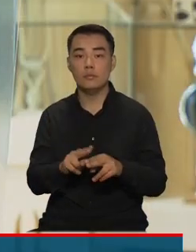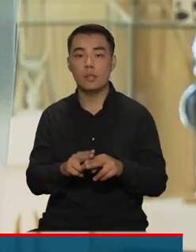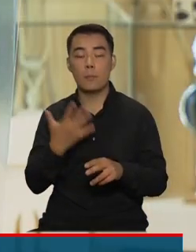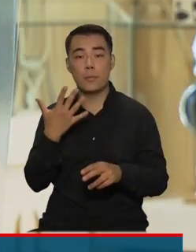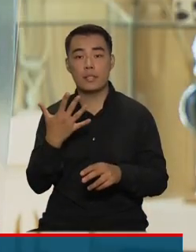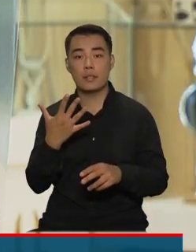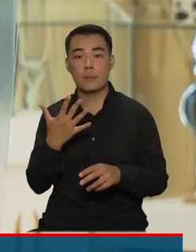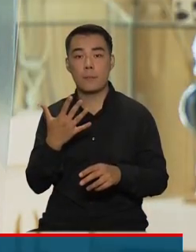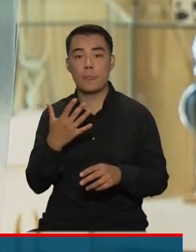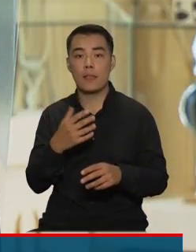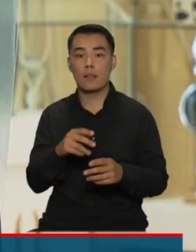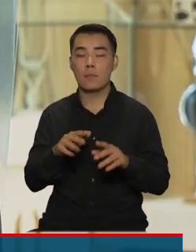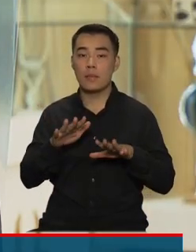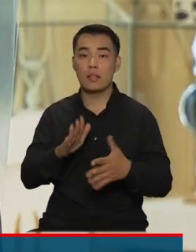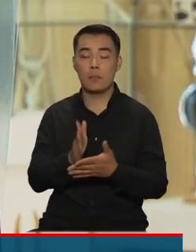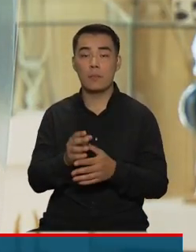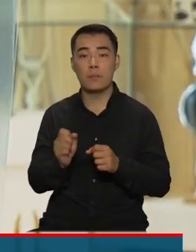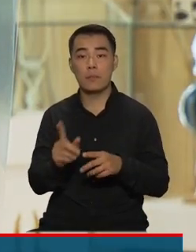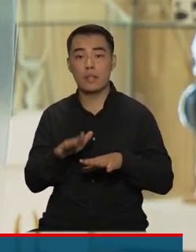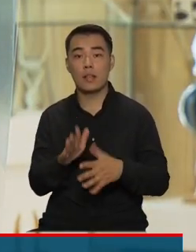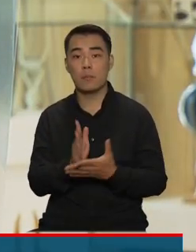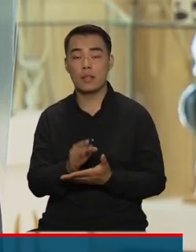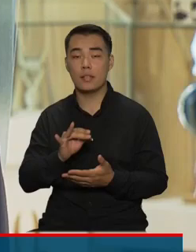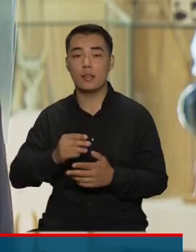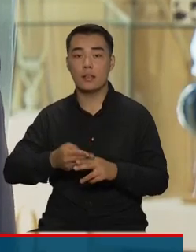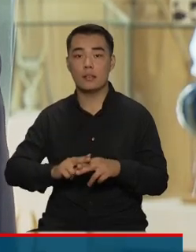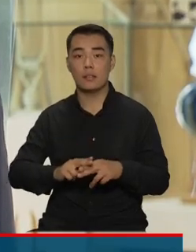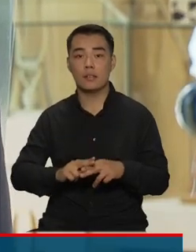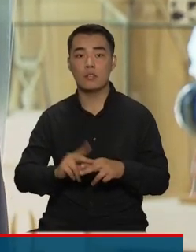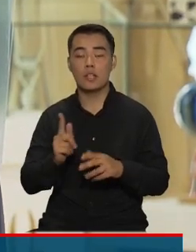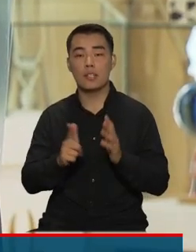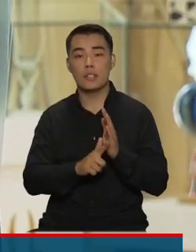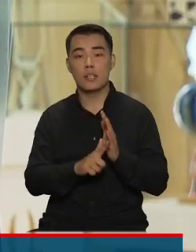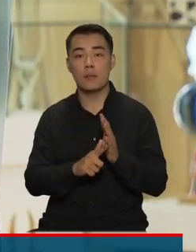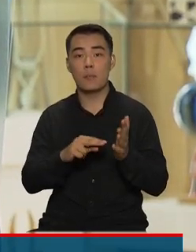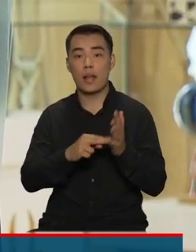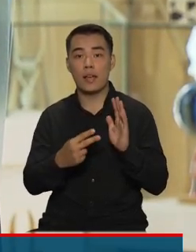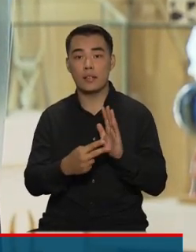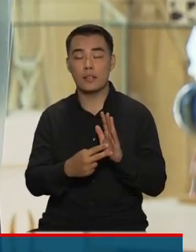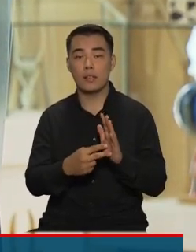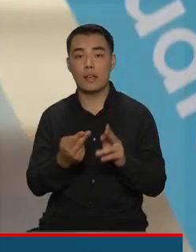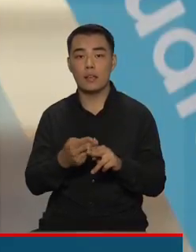5 зауыттар бар. Біз әзіргі бағанағы айтып отырмын ғой, бір 7 проекттен